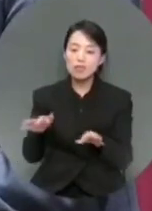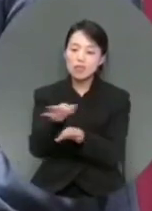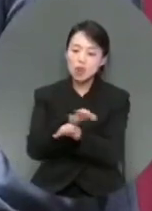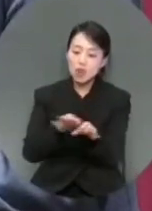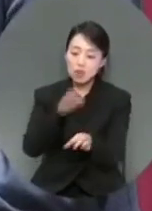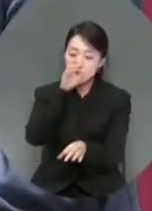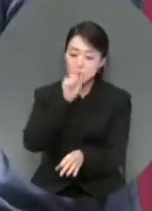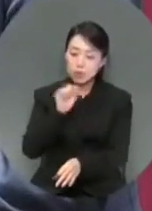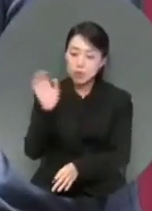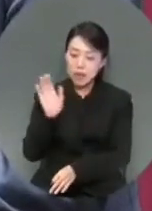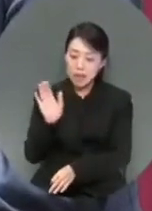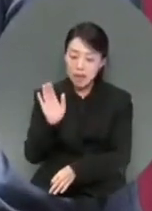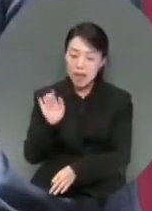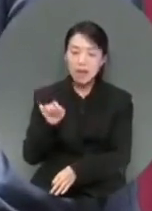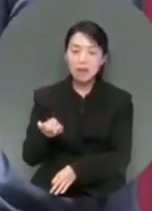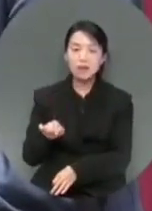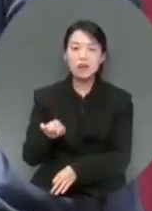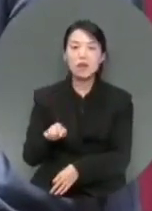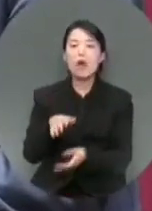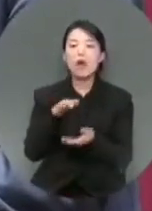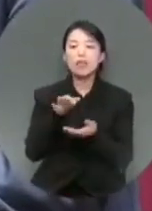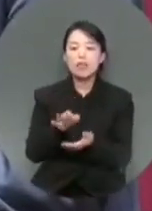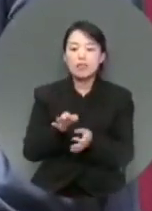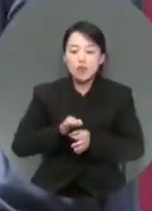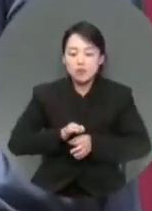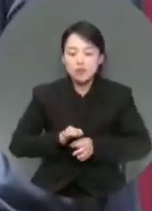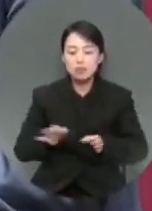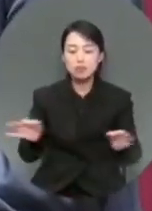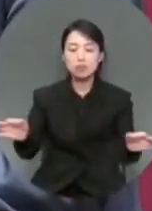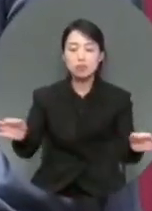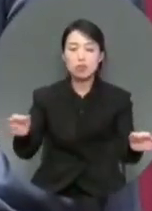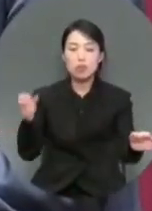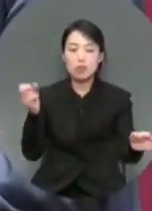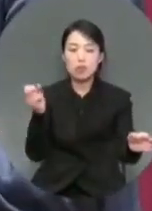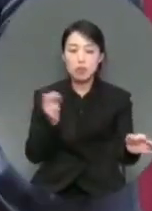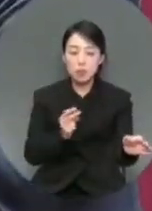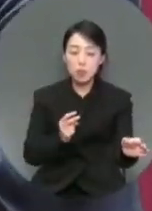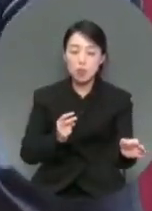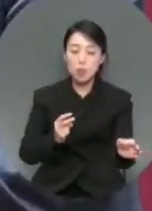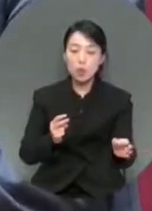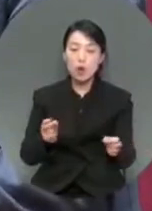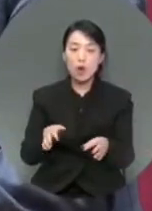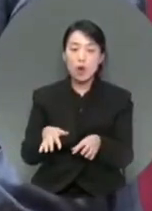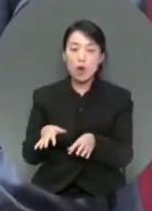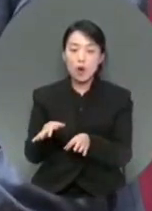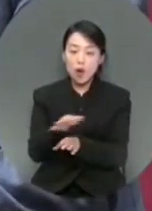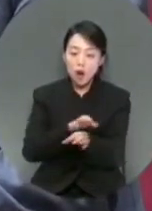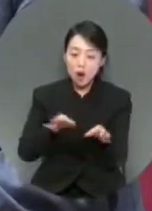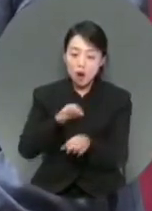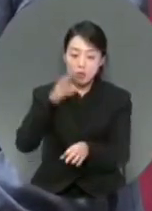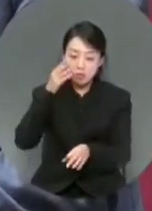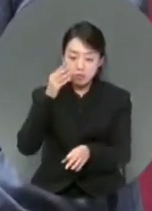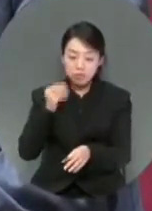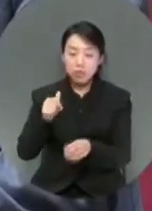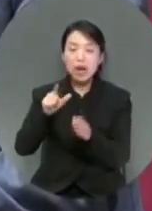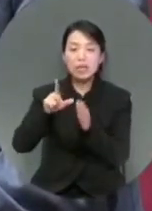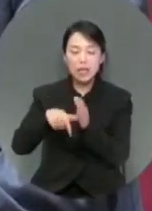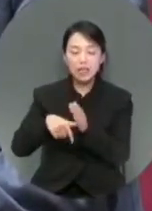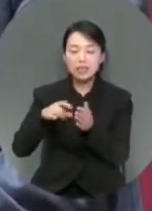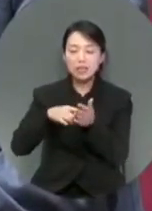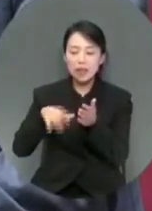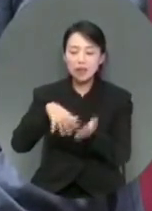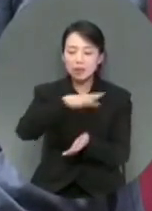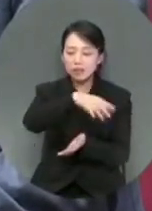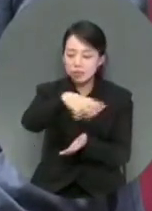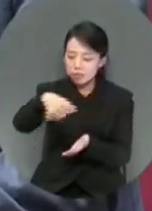좋으면 좀 재정을 확대해서 풀고 경기가 하락일 때는 좀 재정을 좀 축소해서 걷어들이고 이렇게 하는